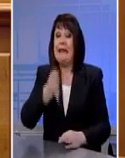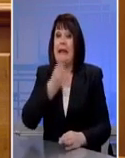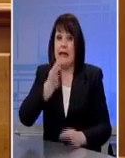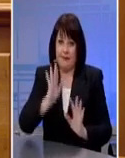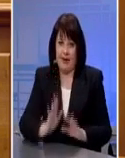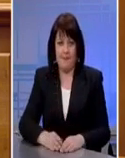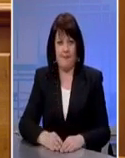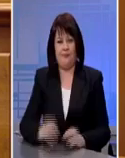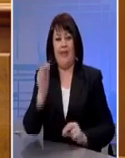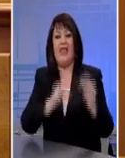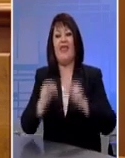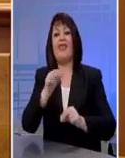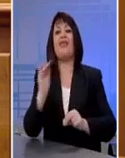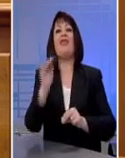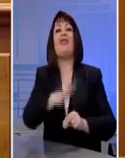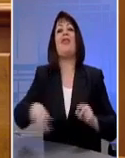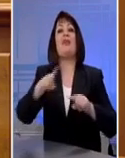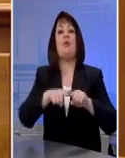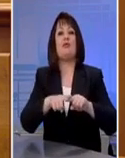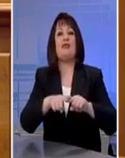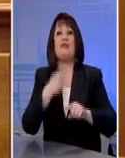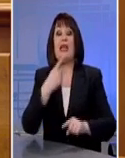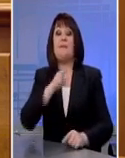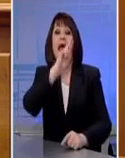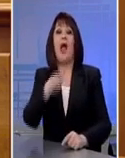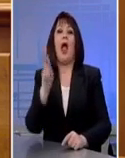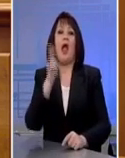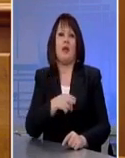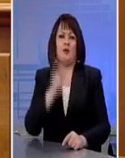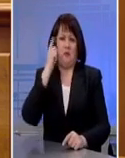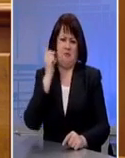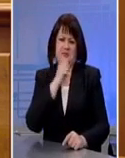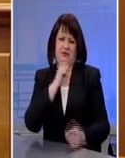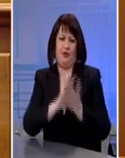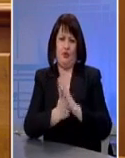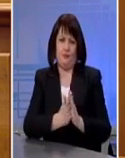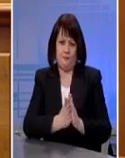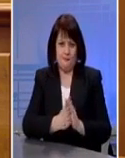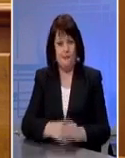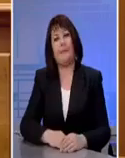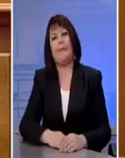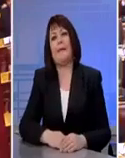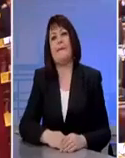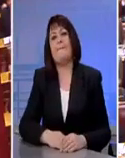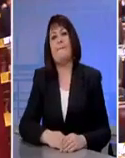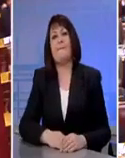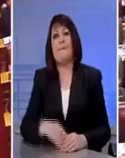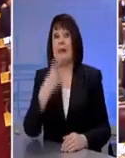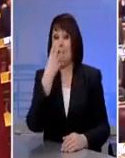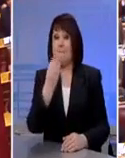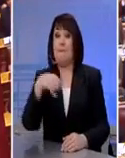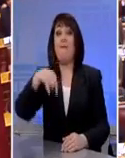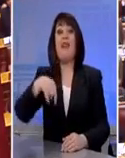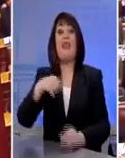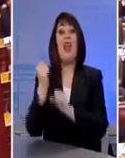στο δημοψήφισμα είχα λάβει θέση υπέρ του ακύρου, γιατί το θεωρούσα φιάσκο. Γιατί όταν πήγε να κάνει δημοψήφισμα ο Γιώργος Παπανδρέου, τον είπαν